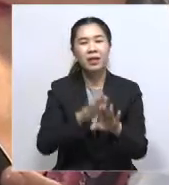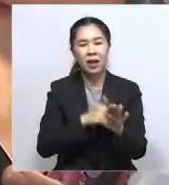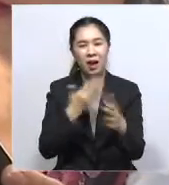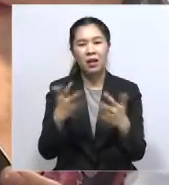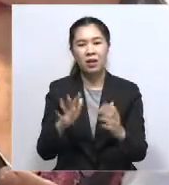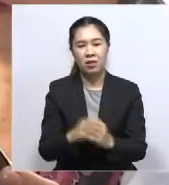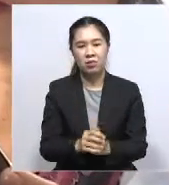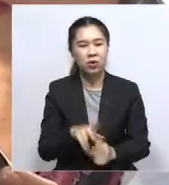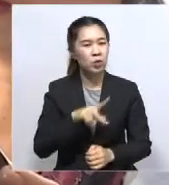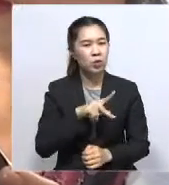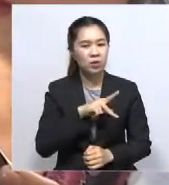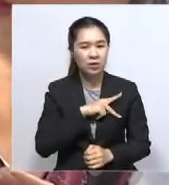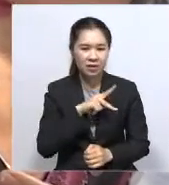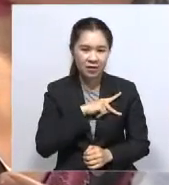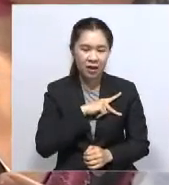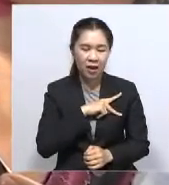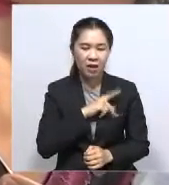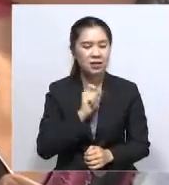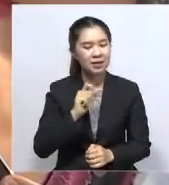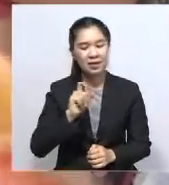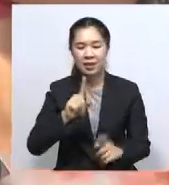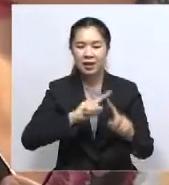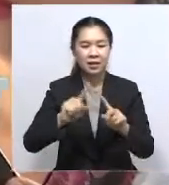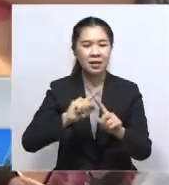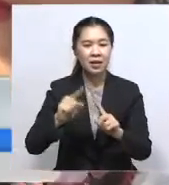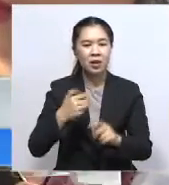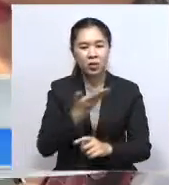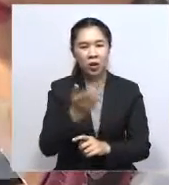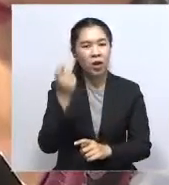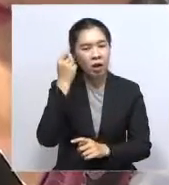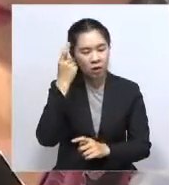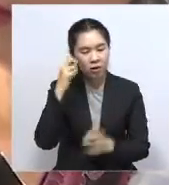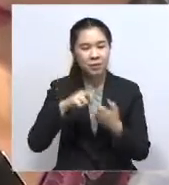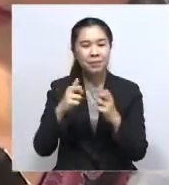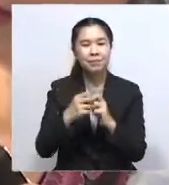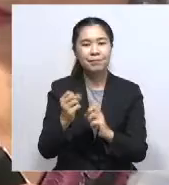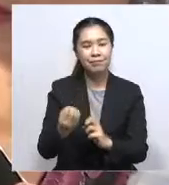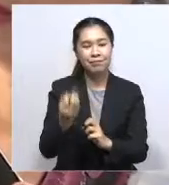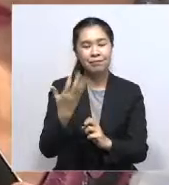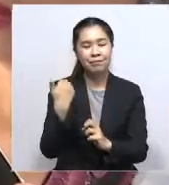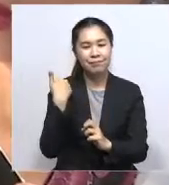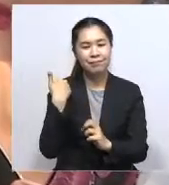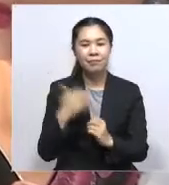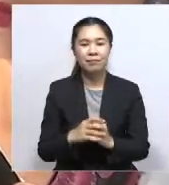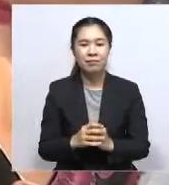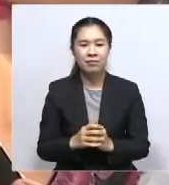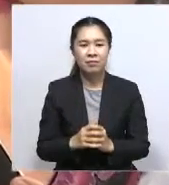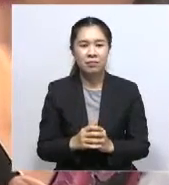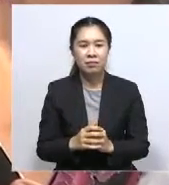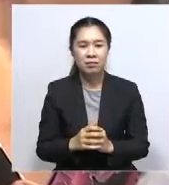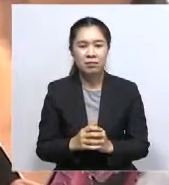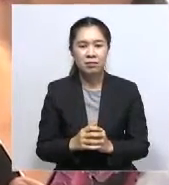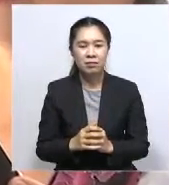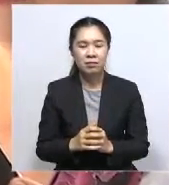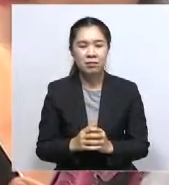าสนาหรือในพุทธศาสนาก็ต้องเข้าใจว่ามันเกิดขึ้นได้เหตุอย่างนี้แล้วถ้าหากว่าเราไปสะ